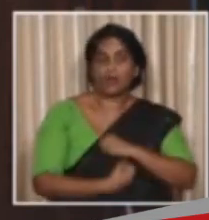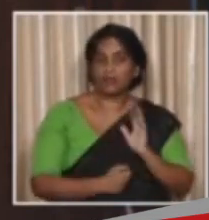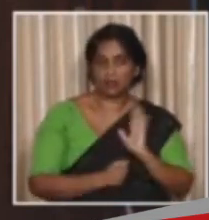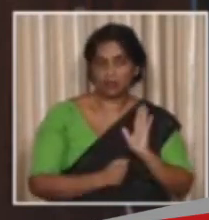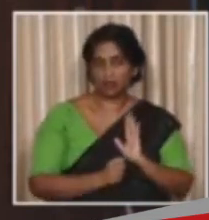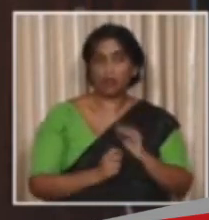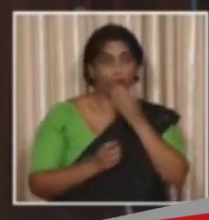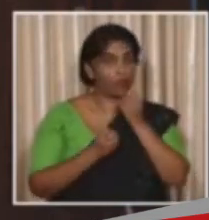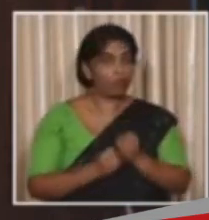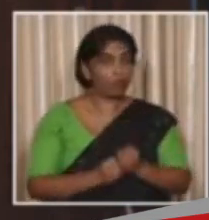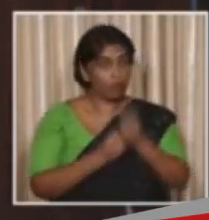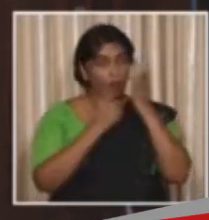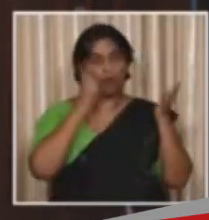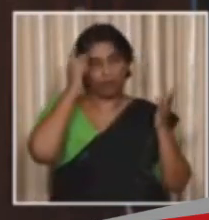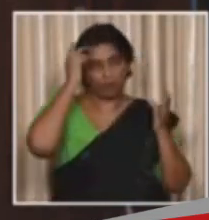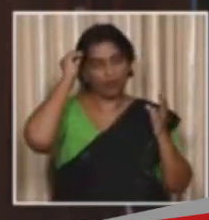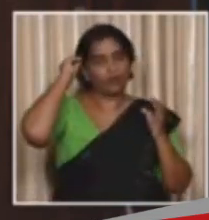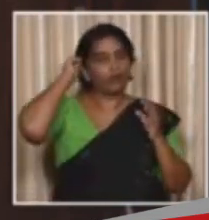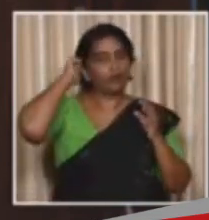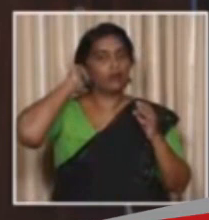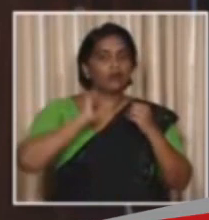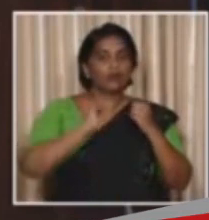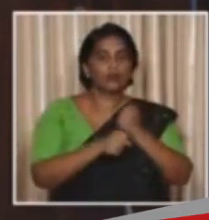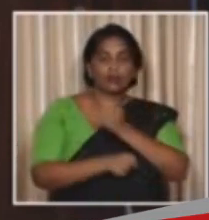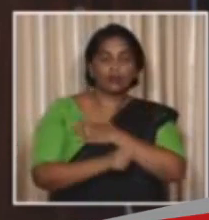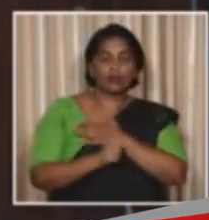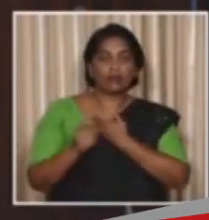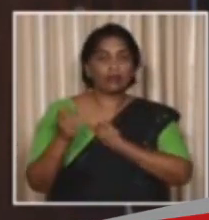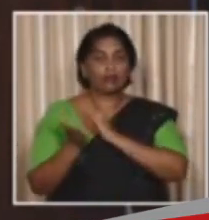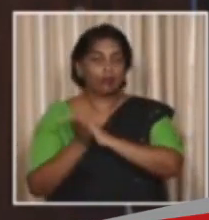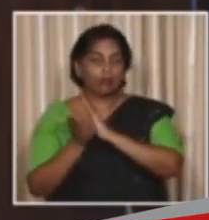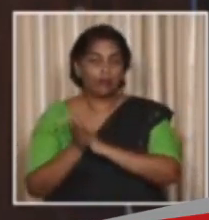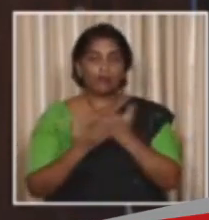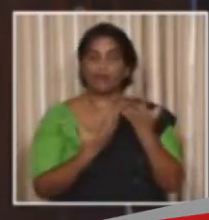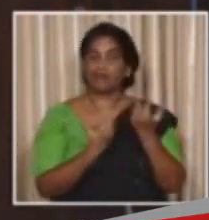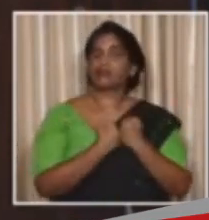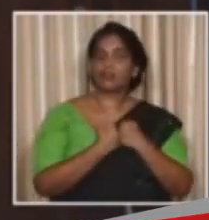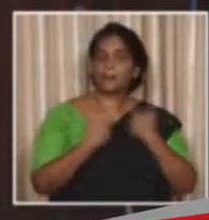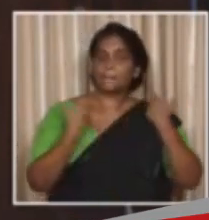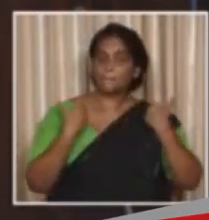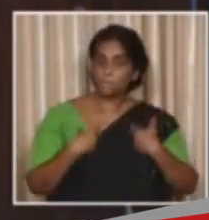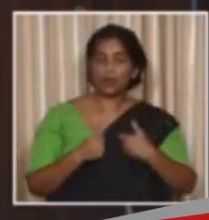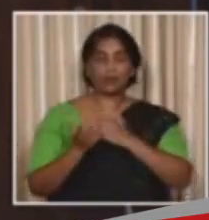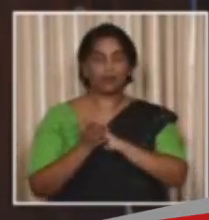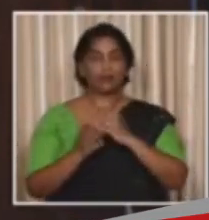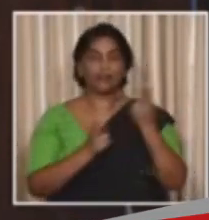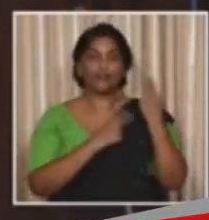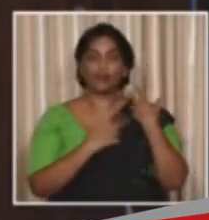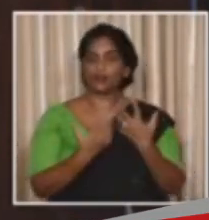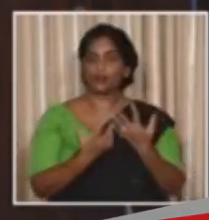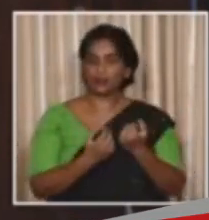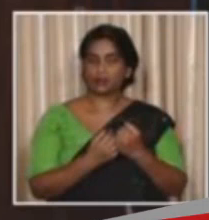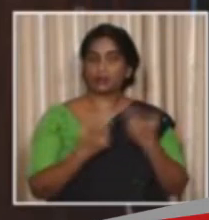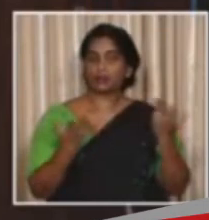එකක්ම මොකද බෝම්බයක් ඕක ගෝඨාභයසයට ගොට්ටල්ලල්ලල්ලා තනතුරු ගත්තේ මහින්ද රාජපක්ෂට අල්ලලා තමයි